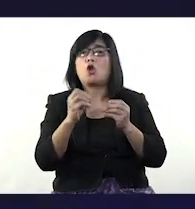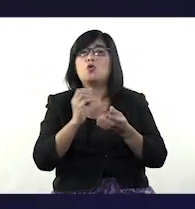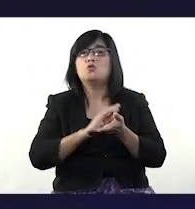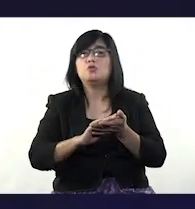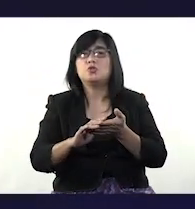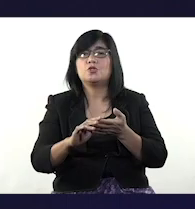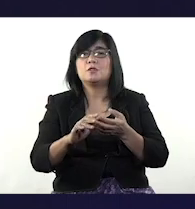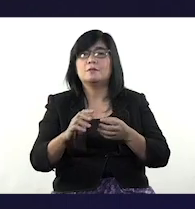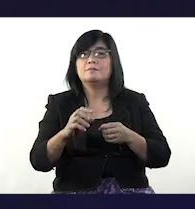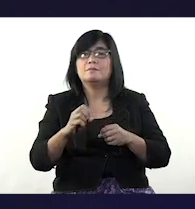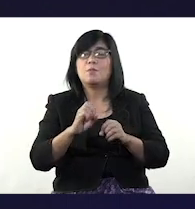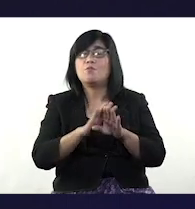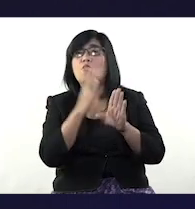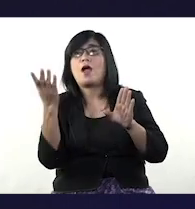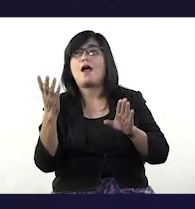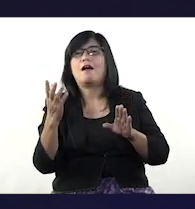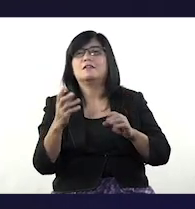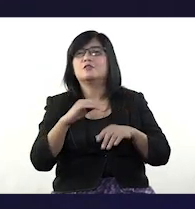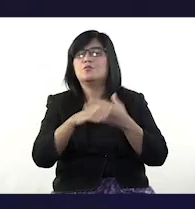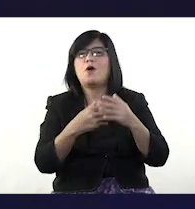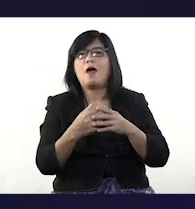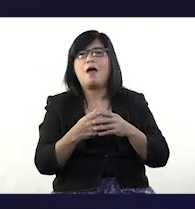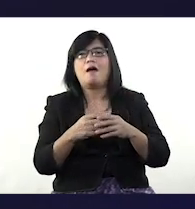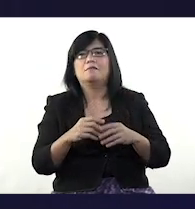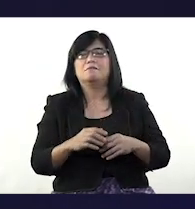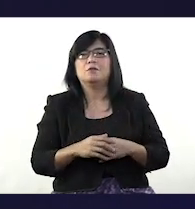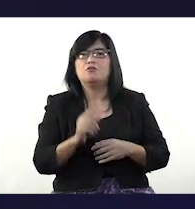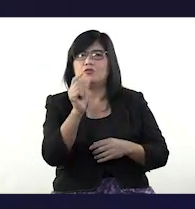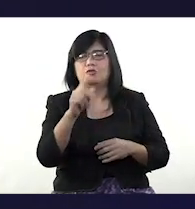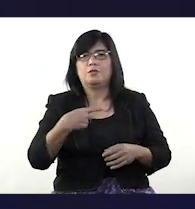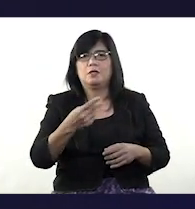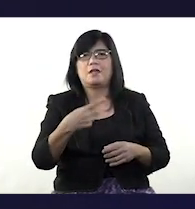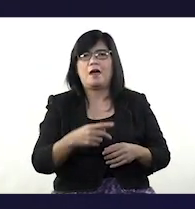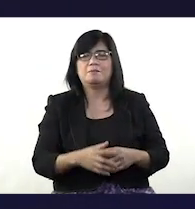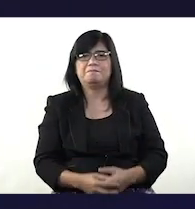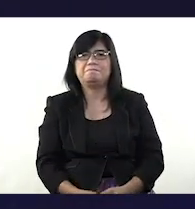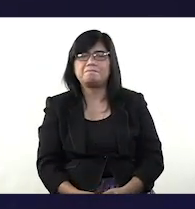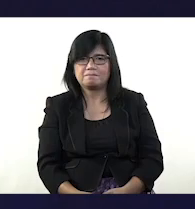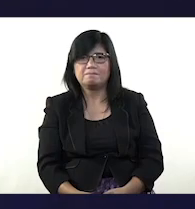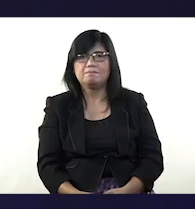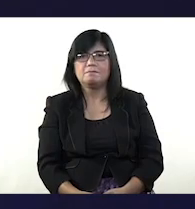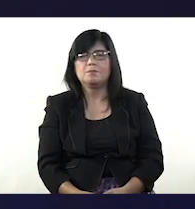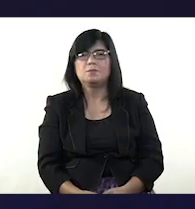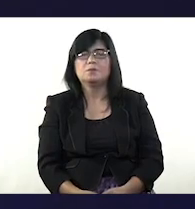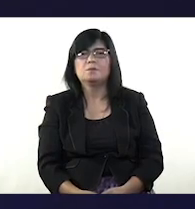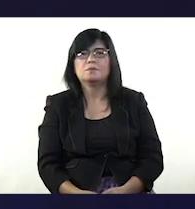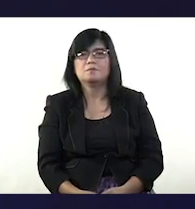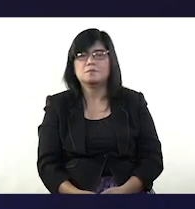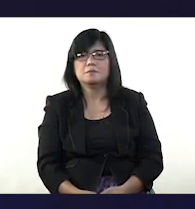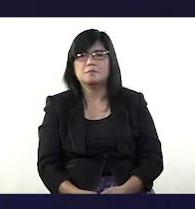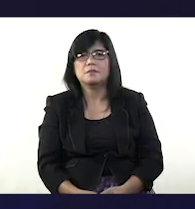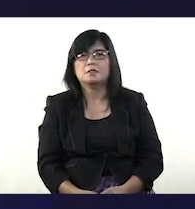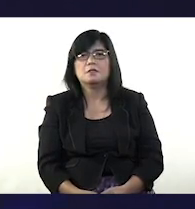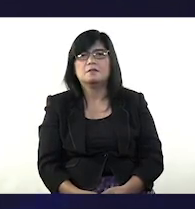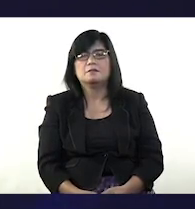karena saya mengerti Hai pembahasan hari ini ada pembahasan yang tidak semua orang bisa langsung menangkapnya